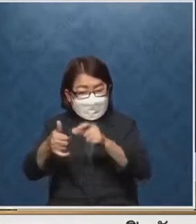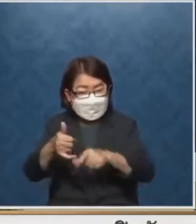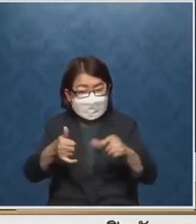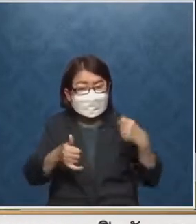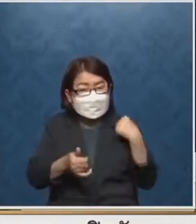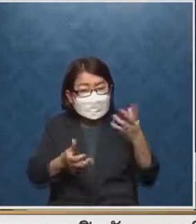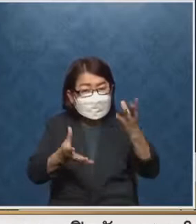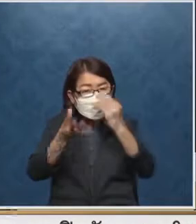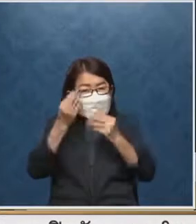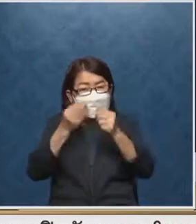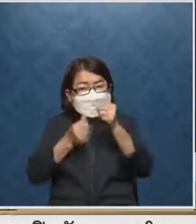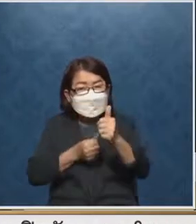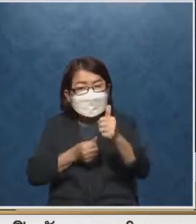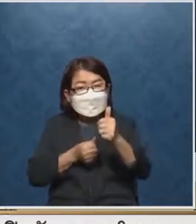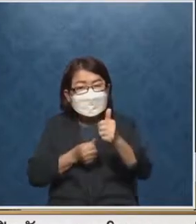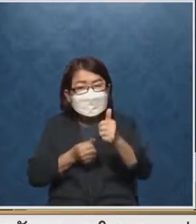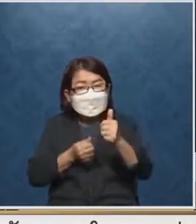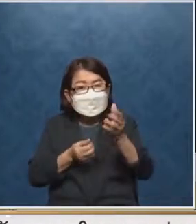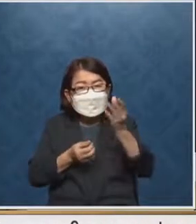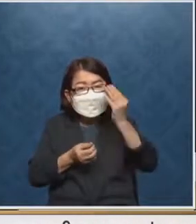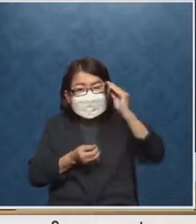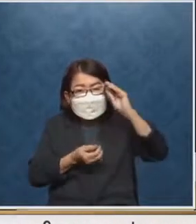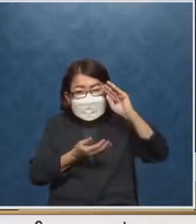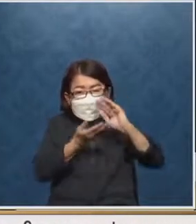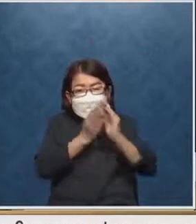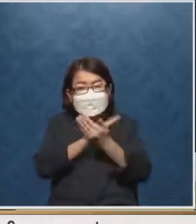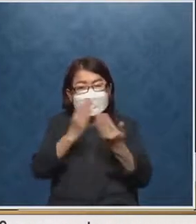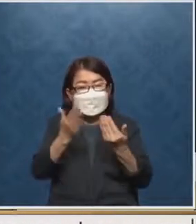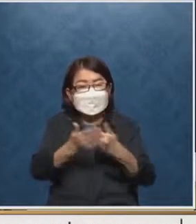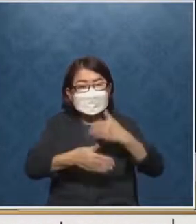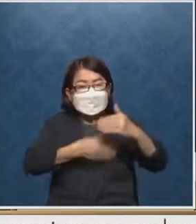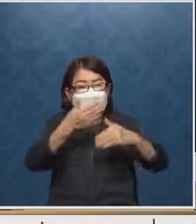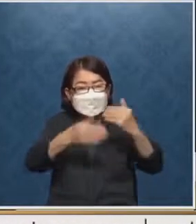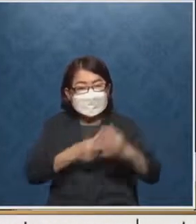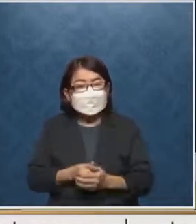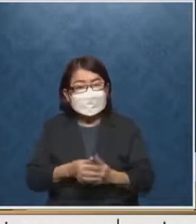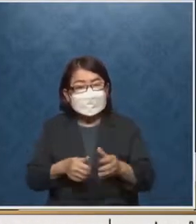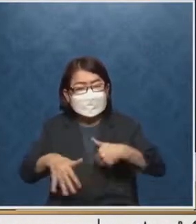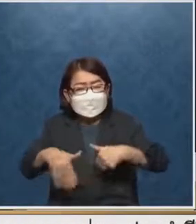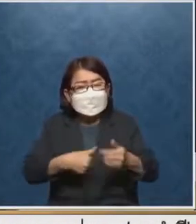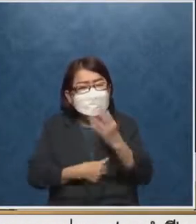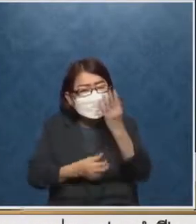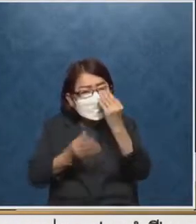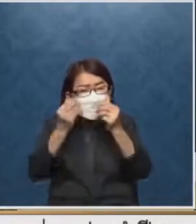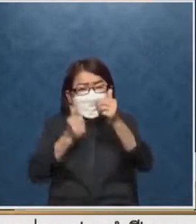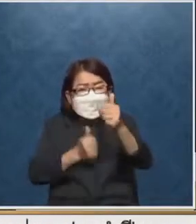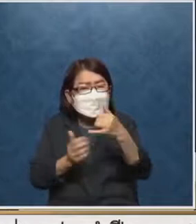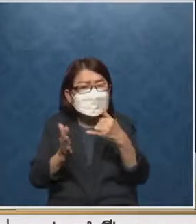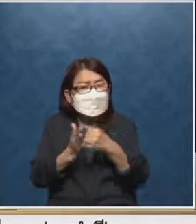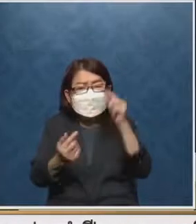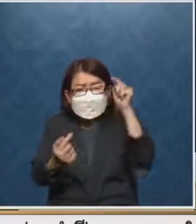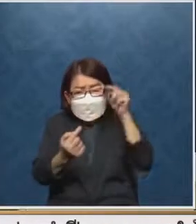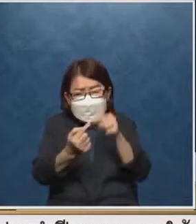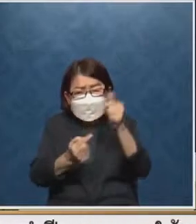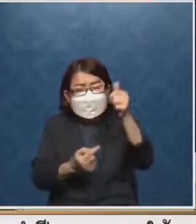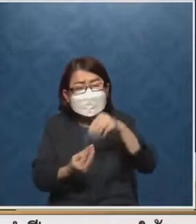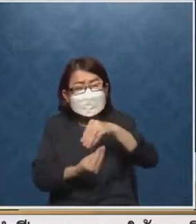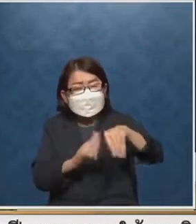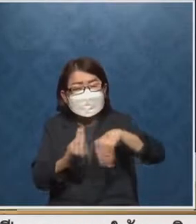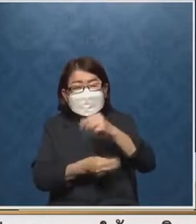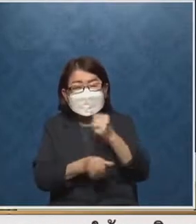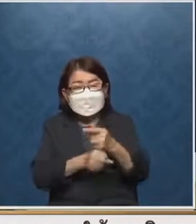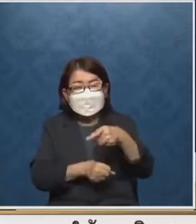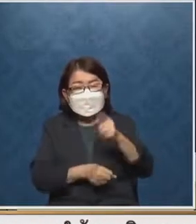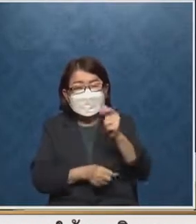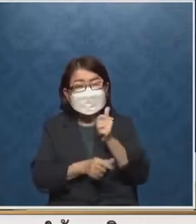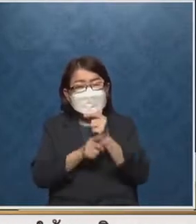ที่ปลอดภัยและสร้างสรรค์ที่ประชาชนสามารถเข้าถึงใช้ประโยชน์นะครับภายใต้ระบบ